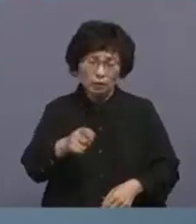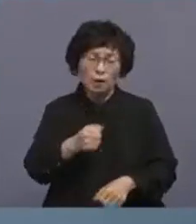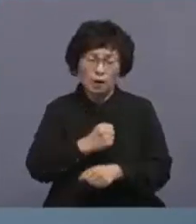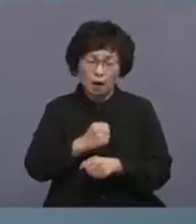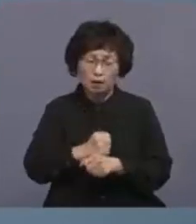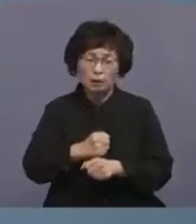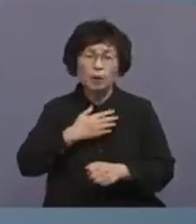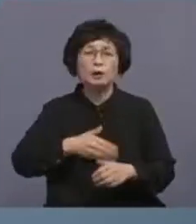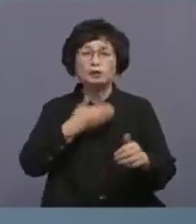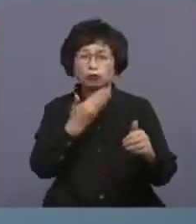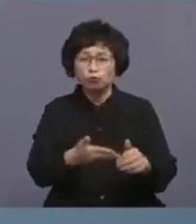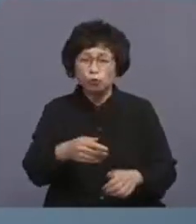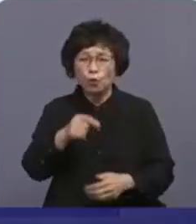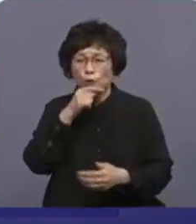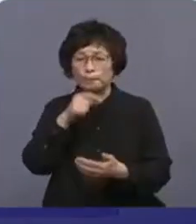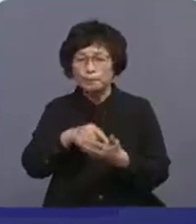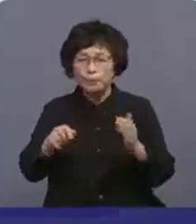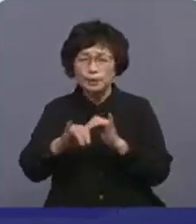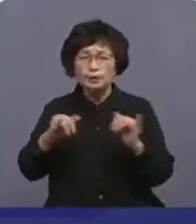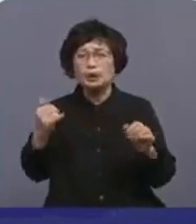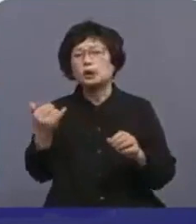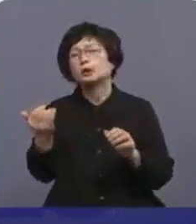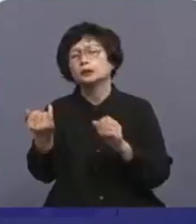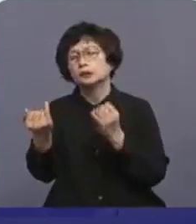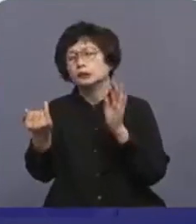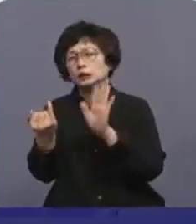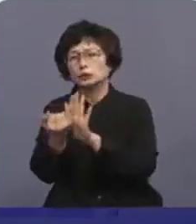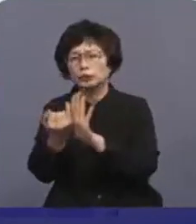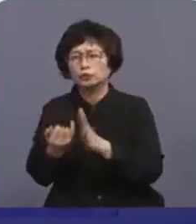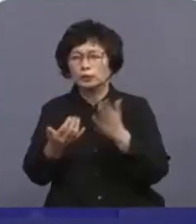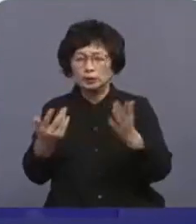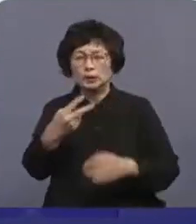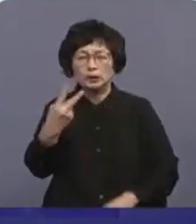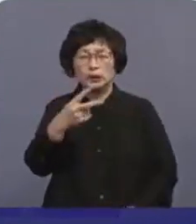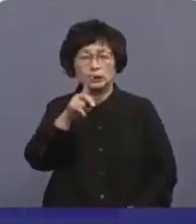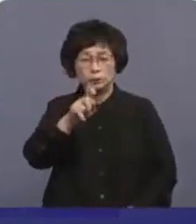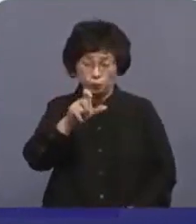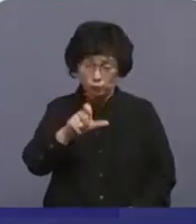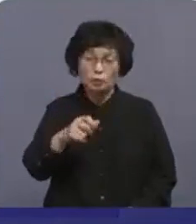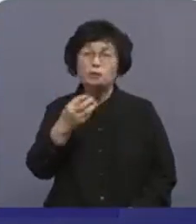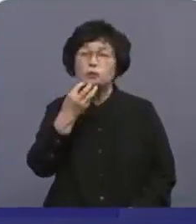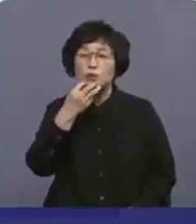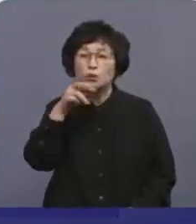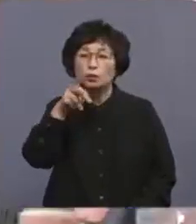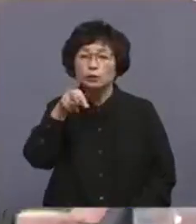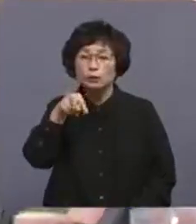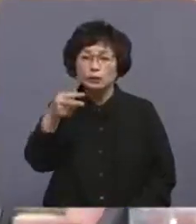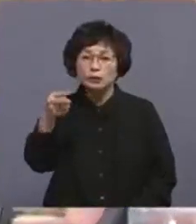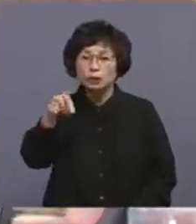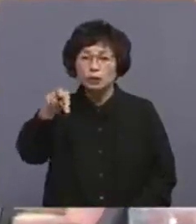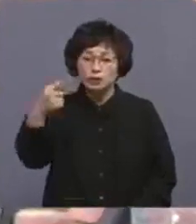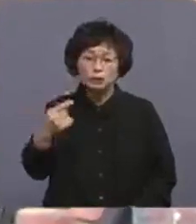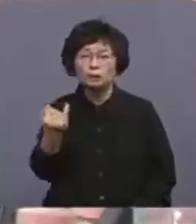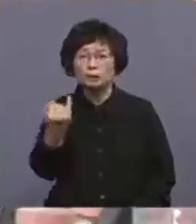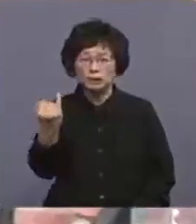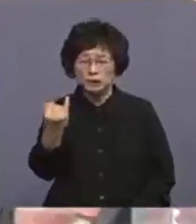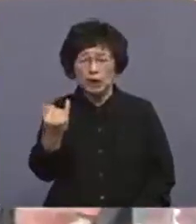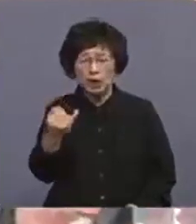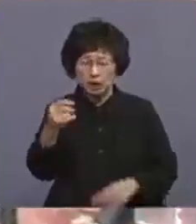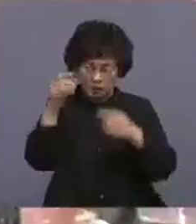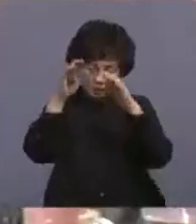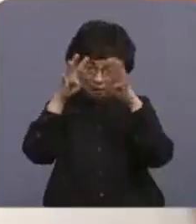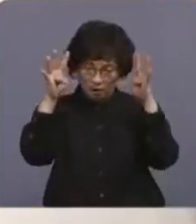상황이면 피해자 지원을 하죠 실제로 2015년 서울 덕성여대는 성추행을 당했다는 학생의 신고를